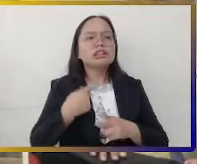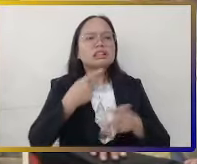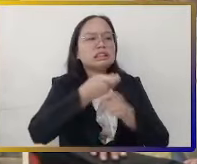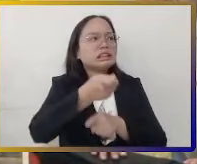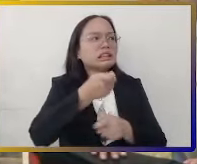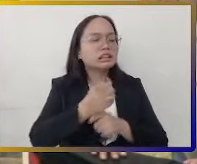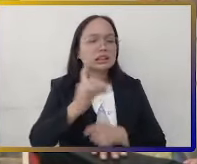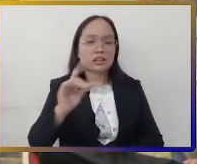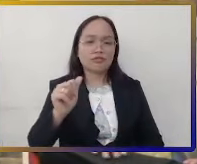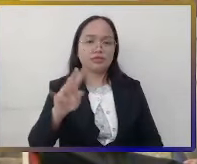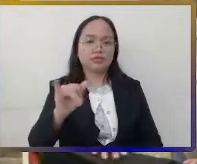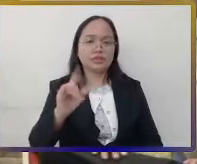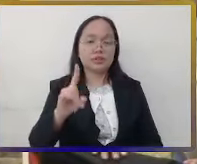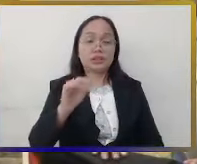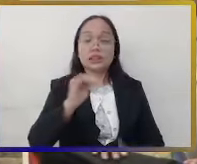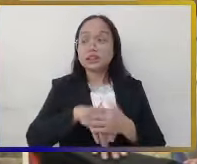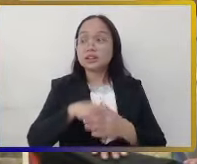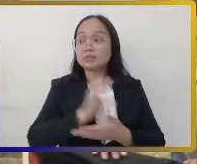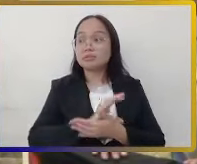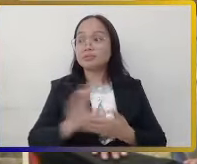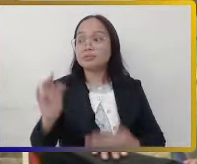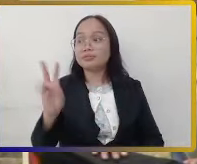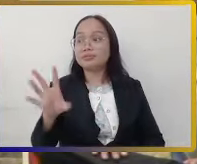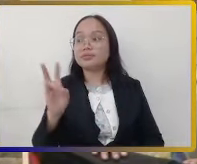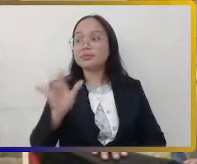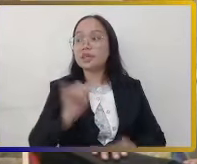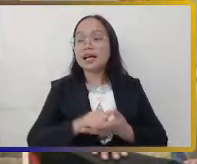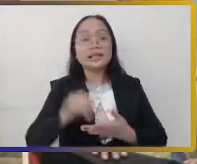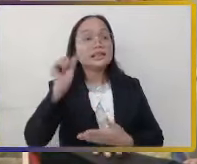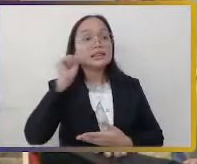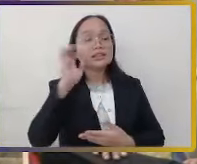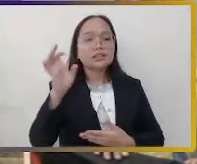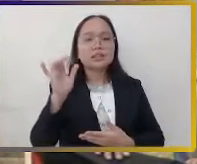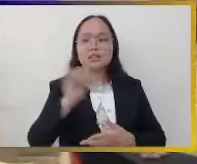17, makikita niyo po yun doon, mga kapatid, na siya po ay,